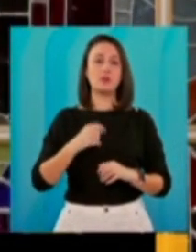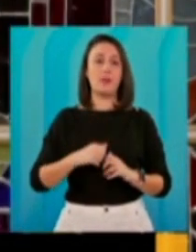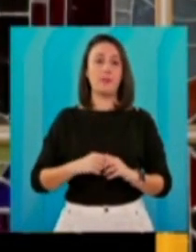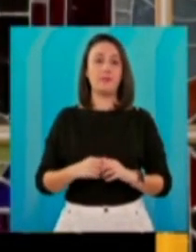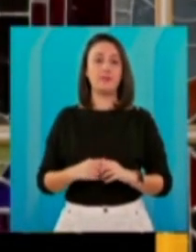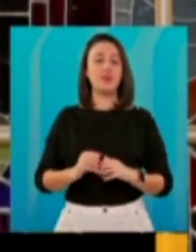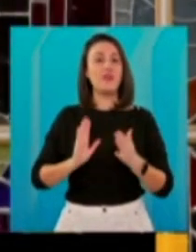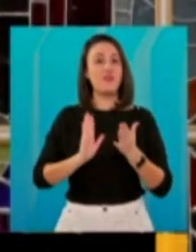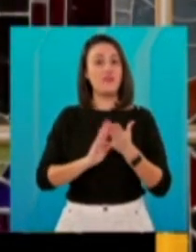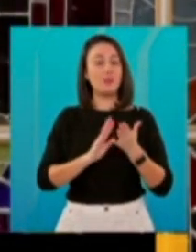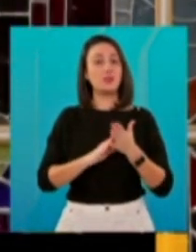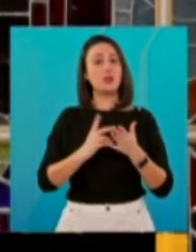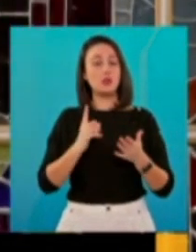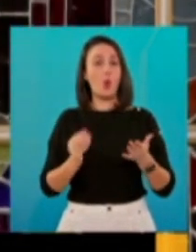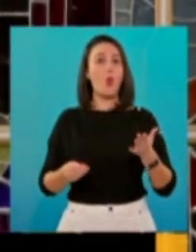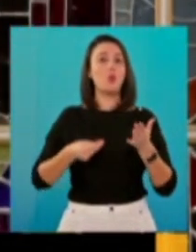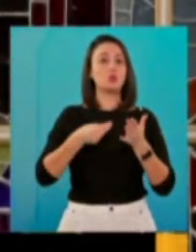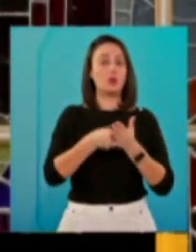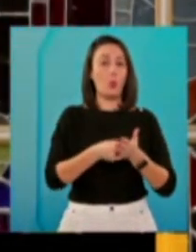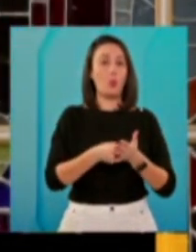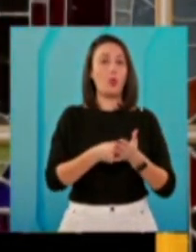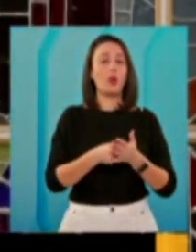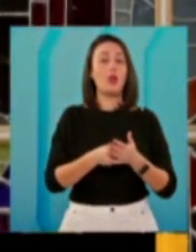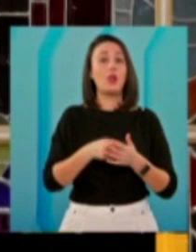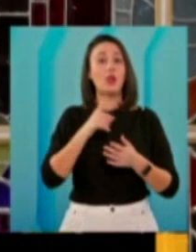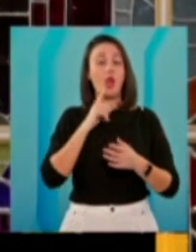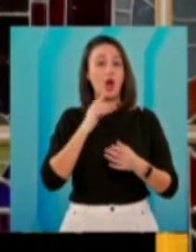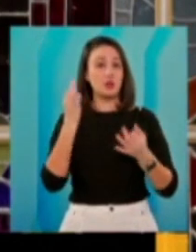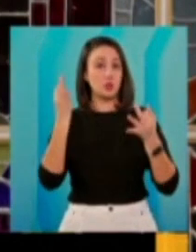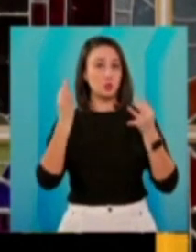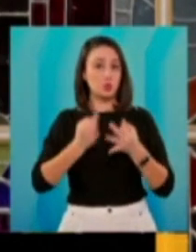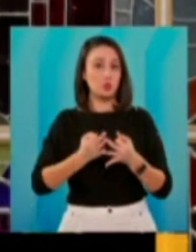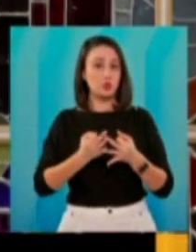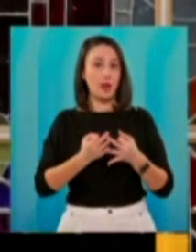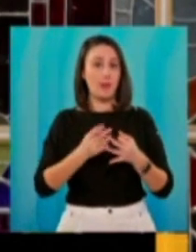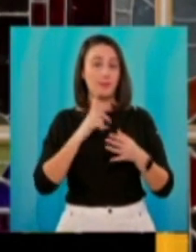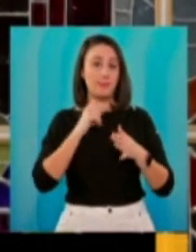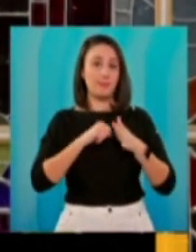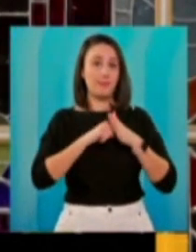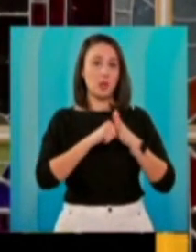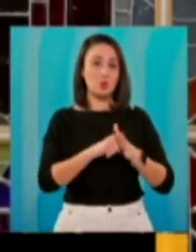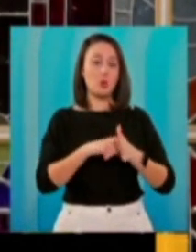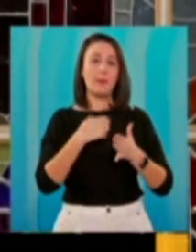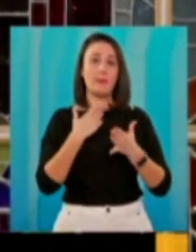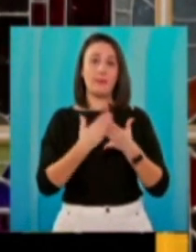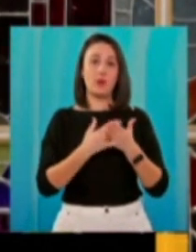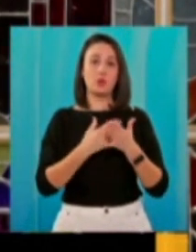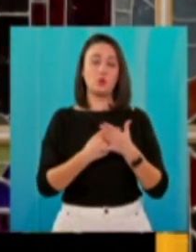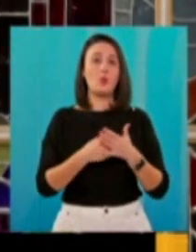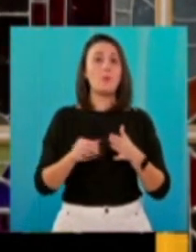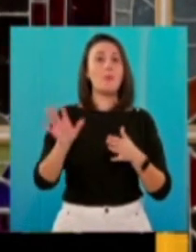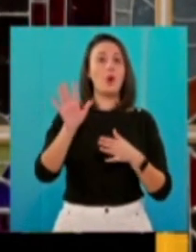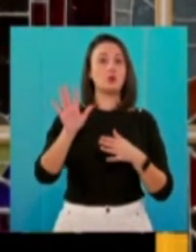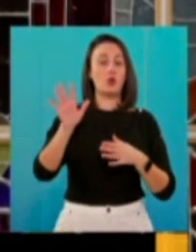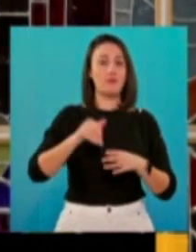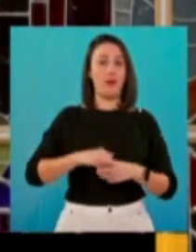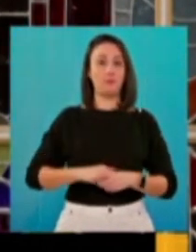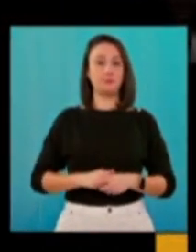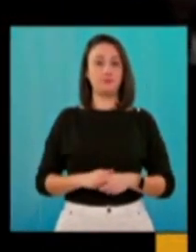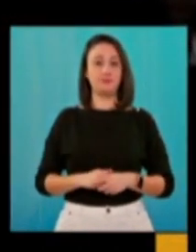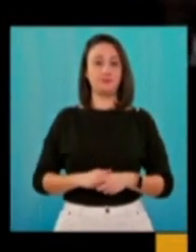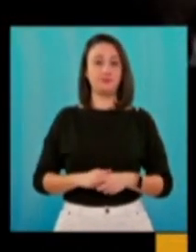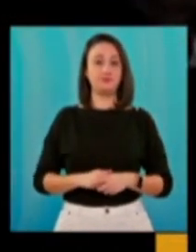demersuri să contribuie la reducerea presiunii asupra Republicii